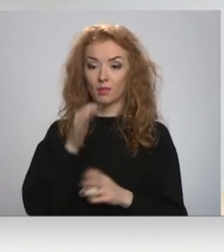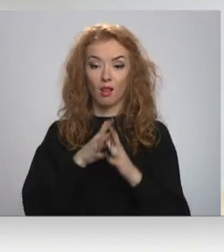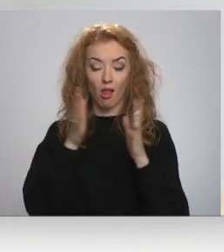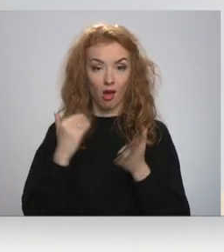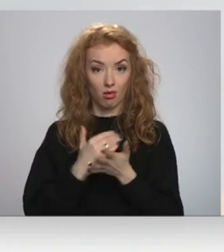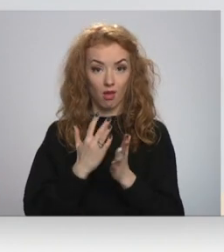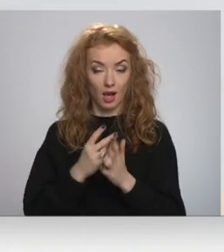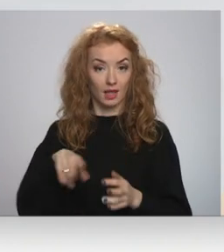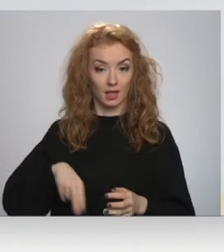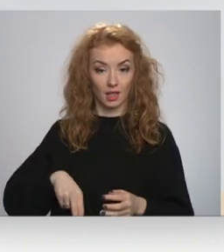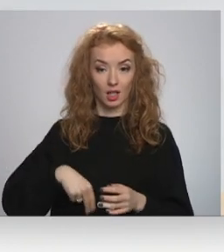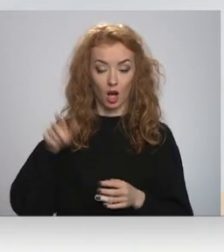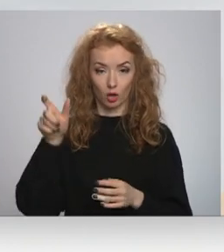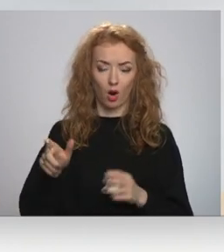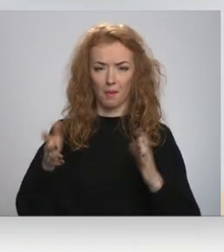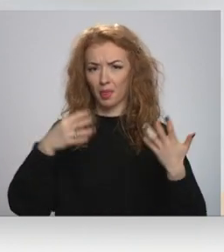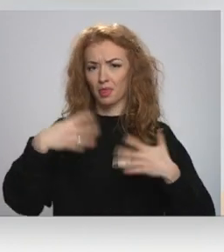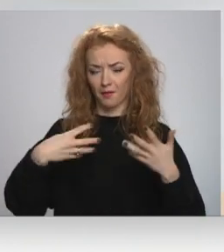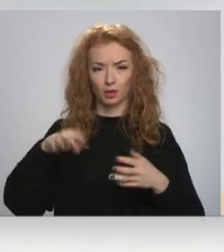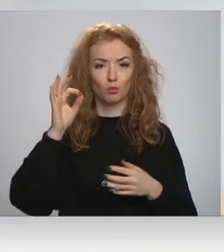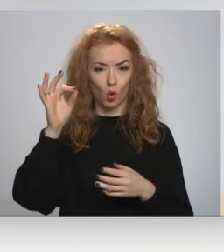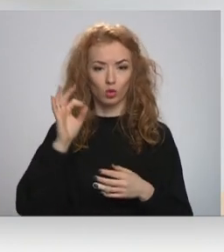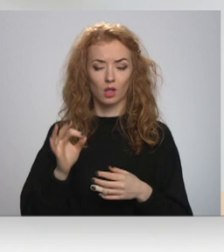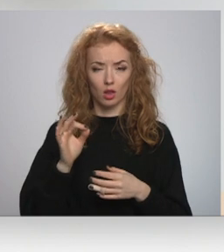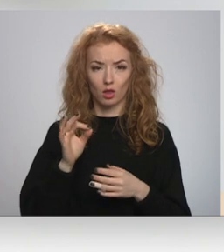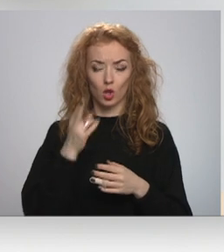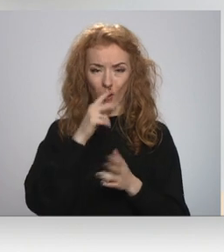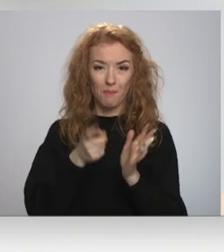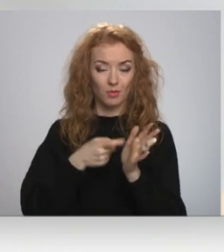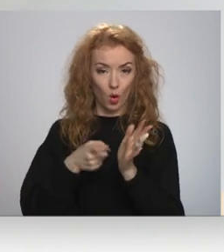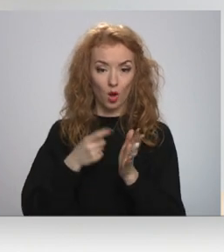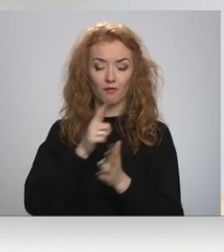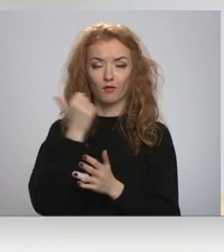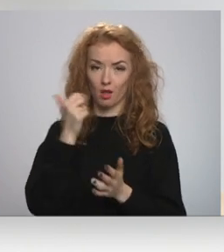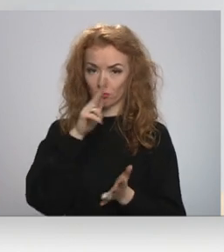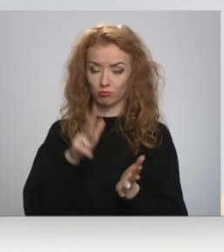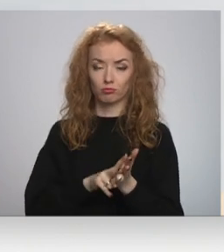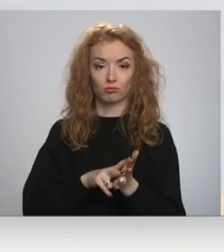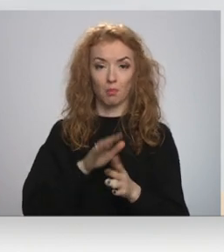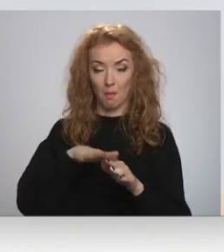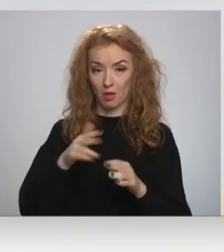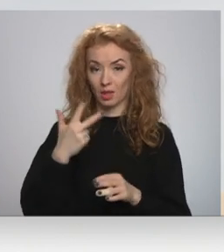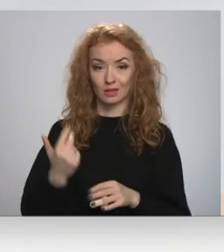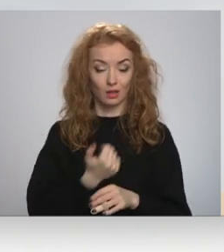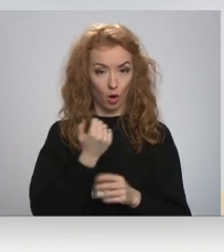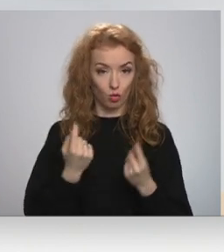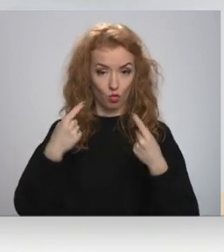direktori, jāsaka, tie bija vairāk kā par 90% no respondentiem, apstiprina, ka pēdējo 3 gadu